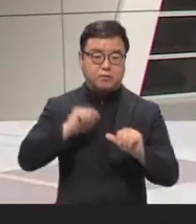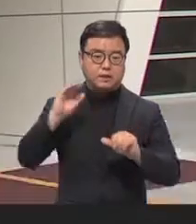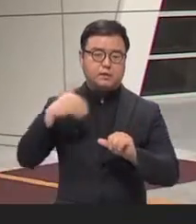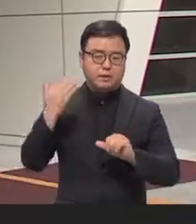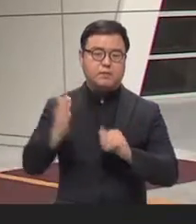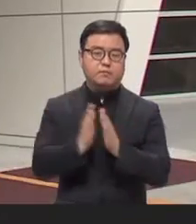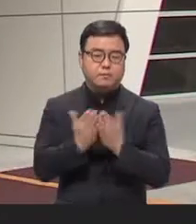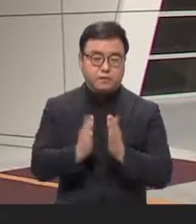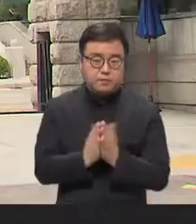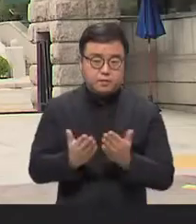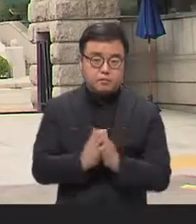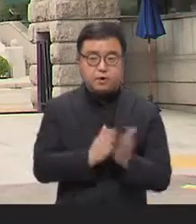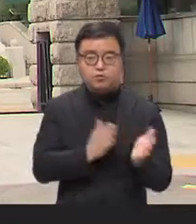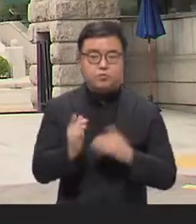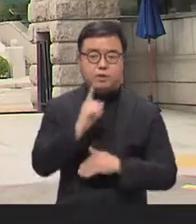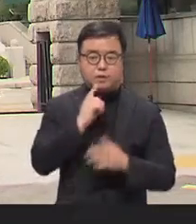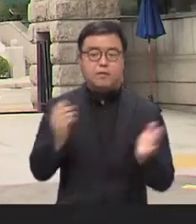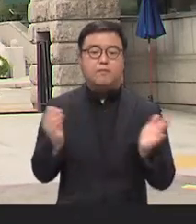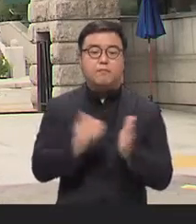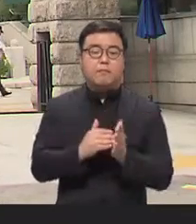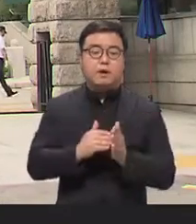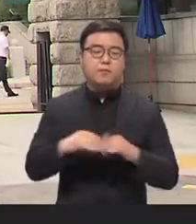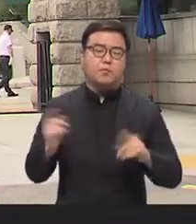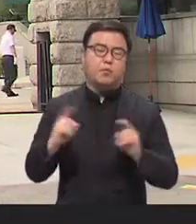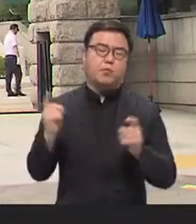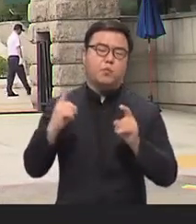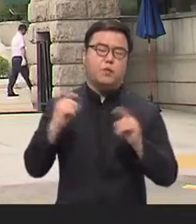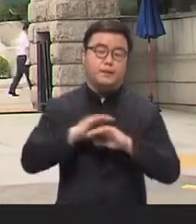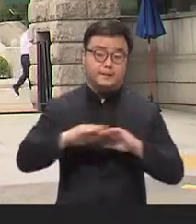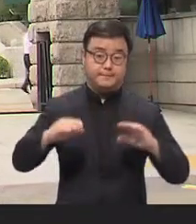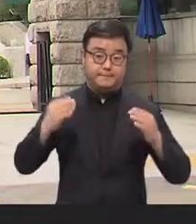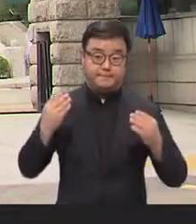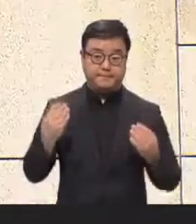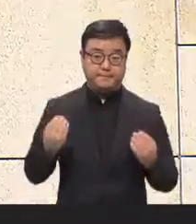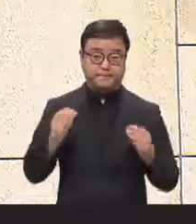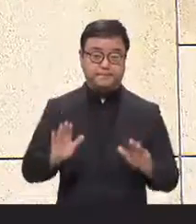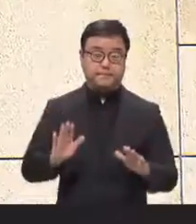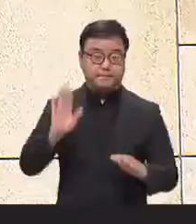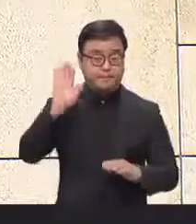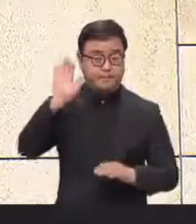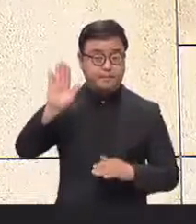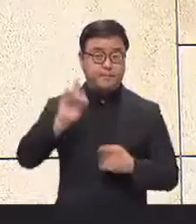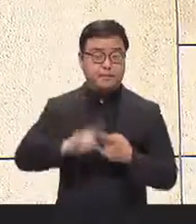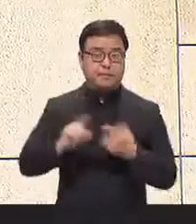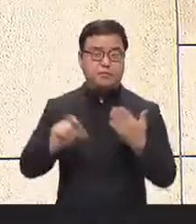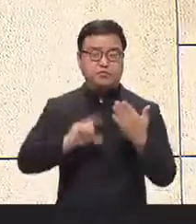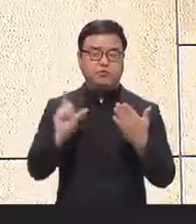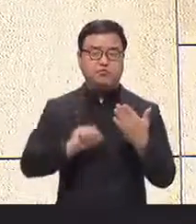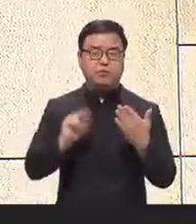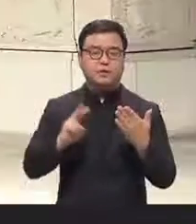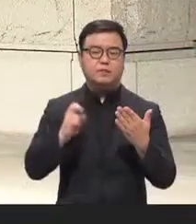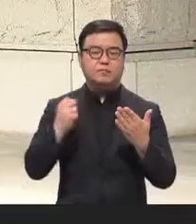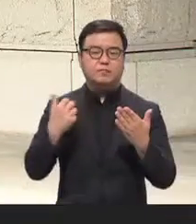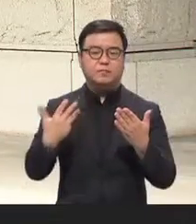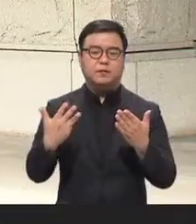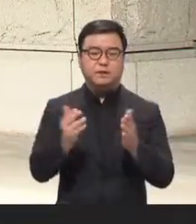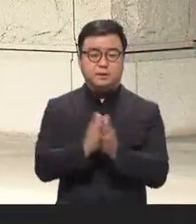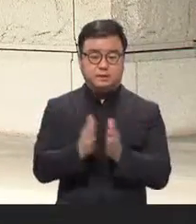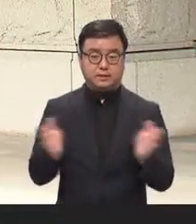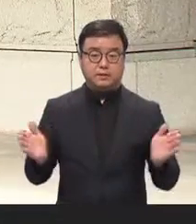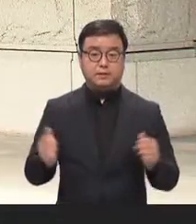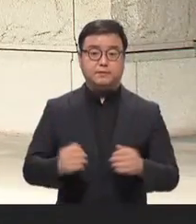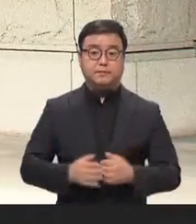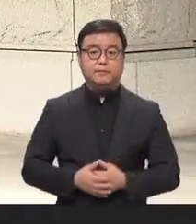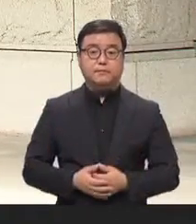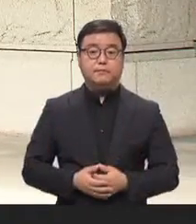들어갔습니다 헌재의 결정으로 논란들이 일단락되면서 김영란법은 예정대로 오는 9월 28일 시행됩니다 EBS